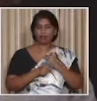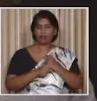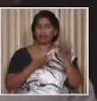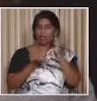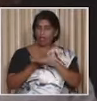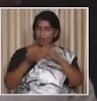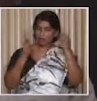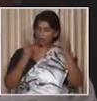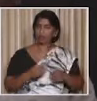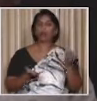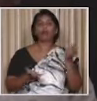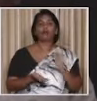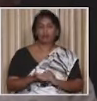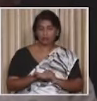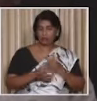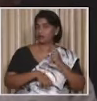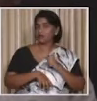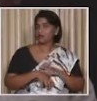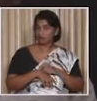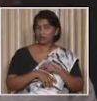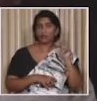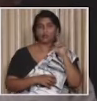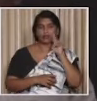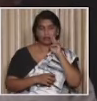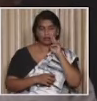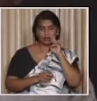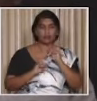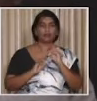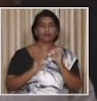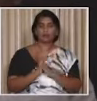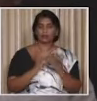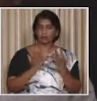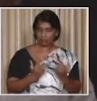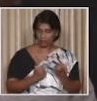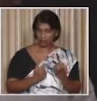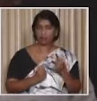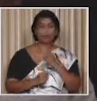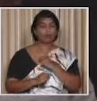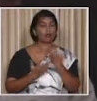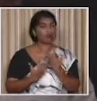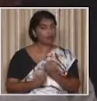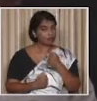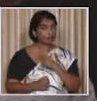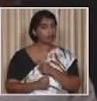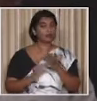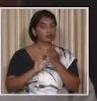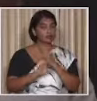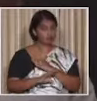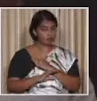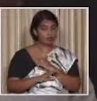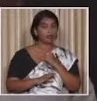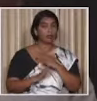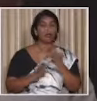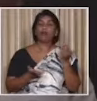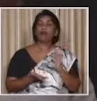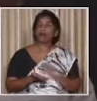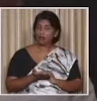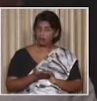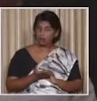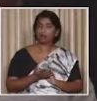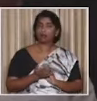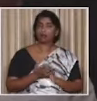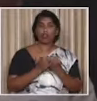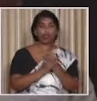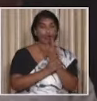වැටුණාම නැවත අවස්ථාවක් රනිල් වික්‍රමසිංහ අගමැතිතුමාට ලැබුණා. ලැබුණාම එදා ආපහු